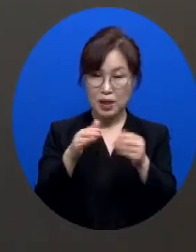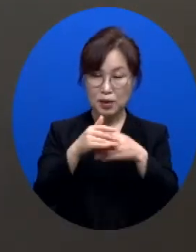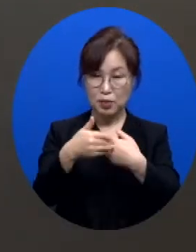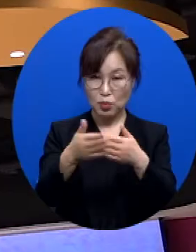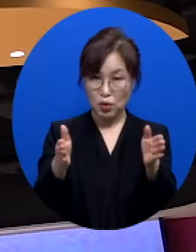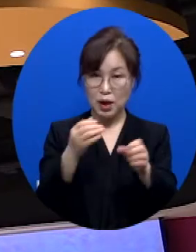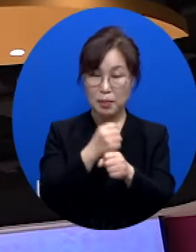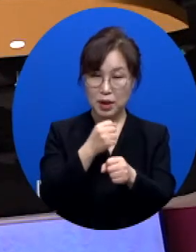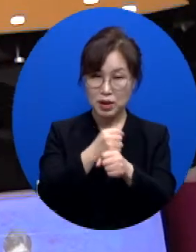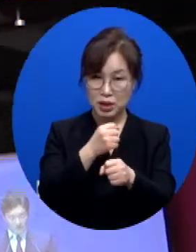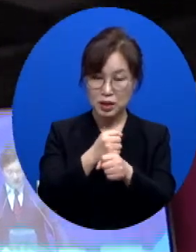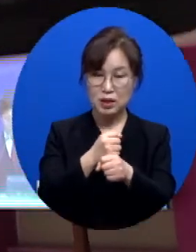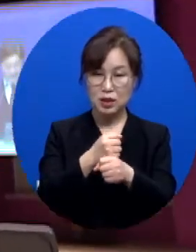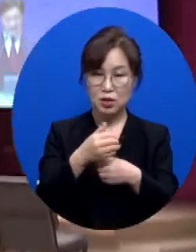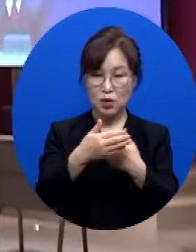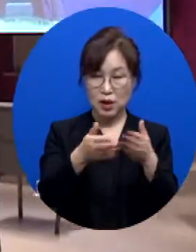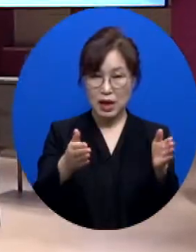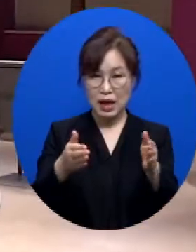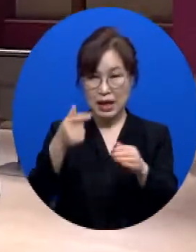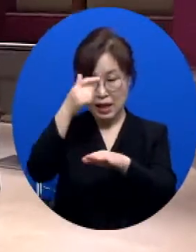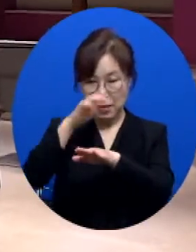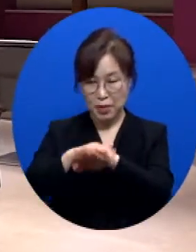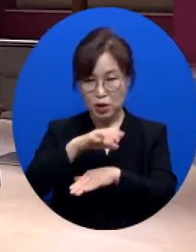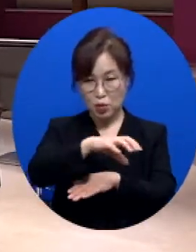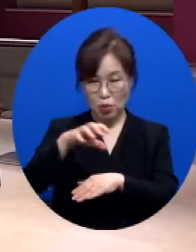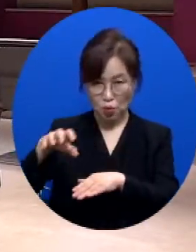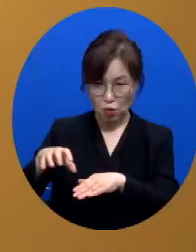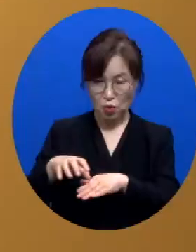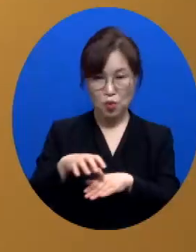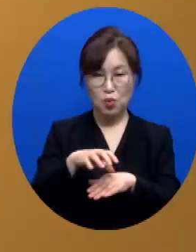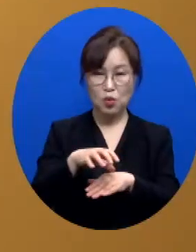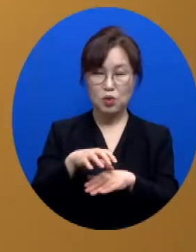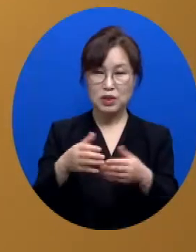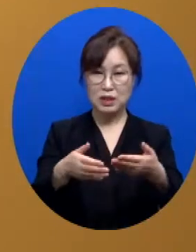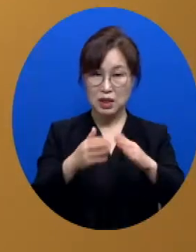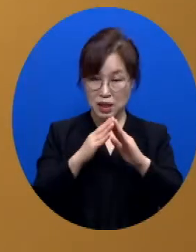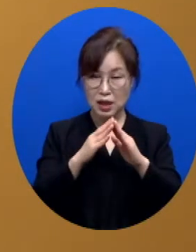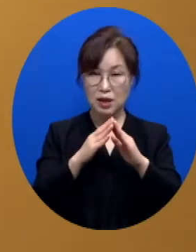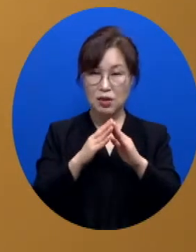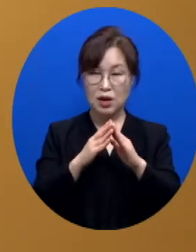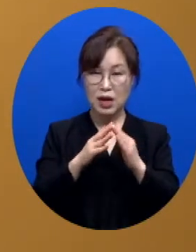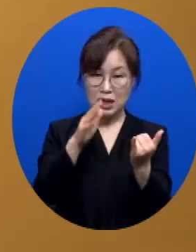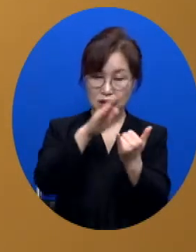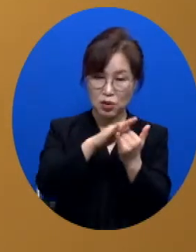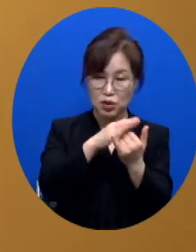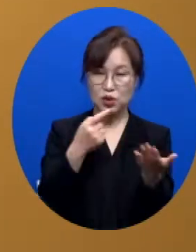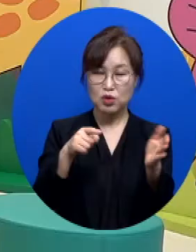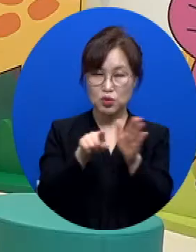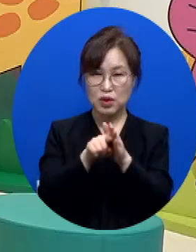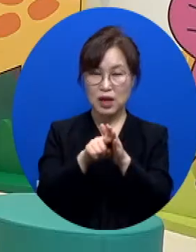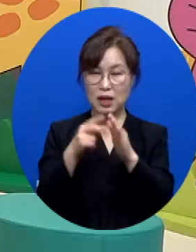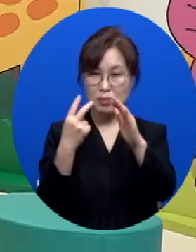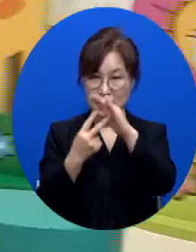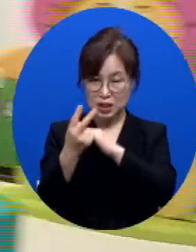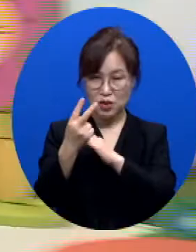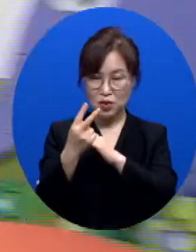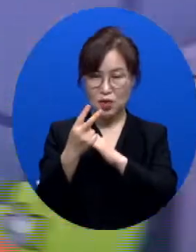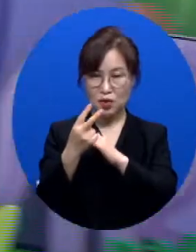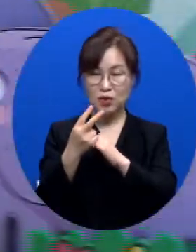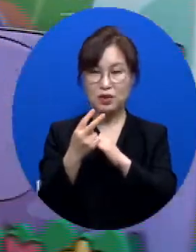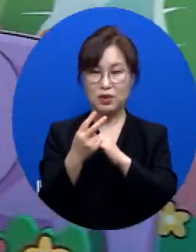학교 교육을 위한 소그룹실과 예배 공간, 키즈존 등을 마련해 다음 세대를 향한 교회 비전을 세워가고 있습니다.